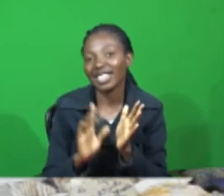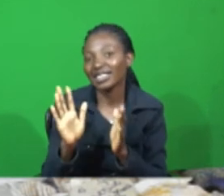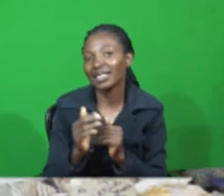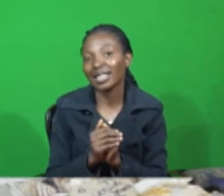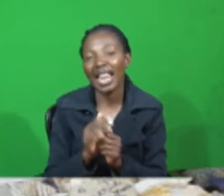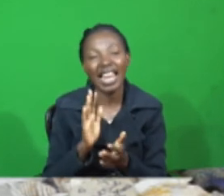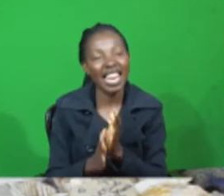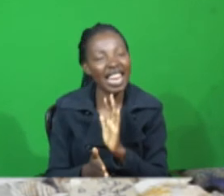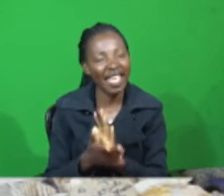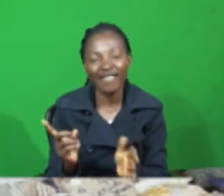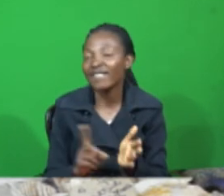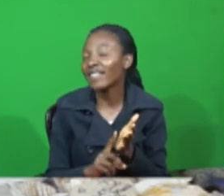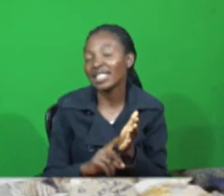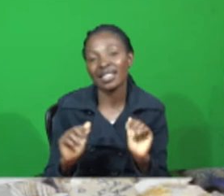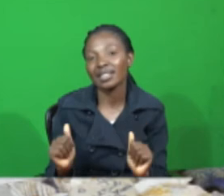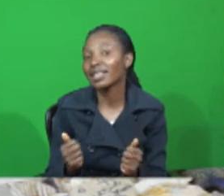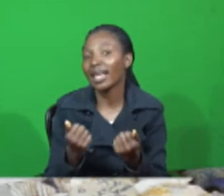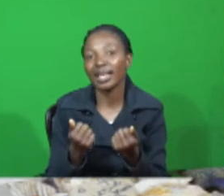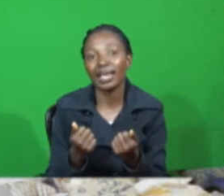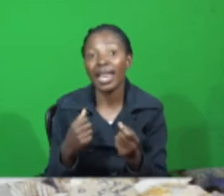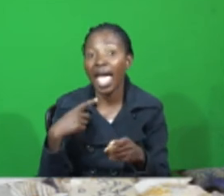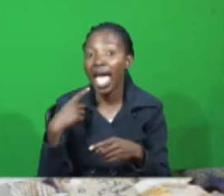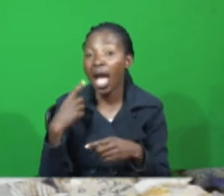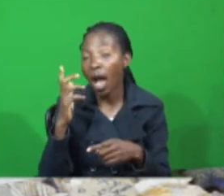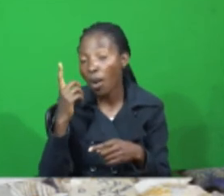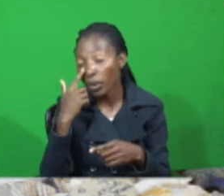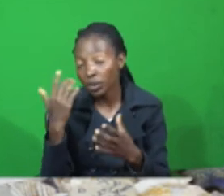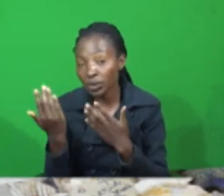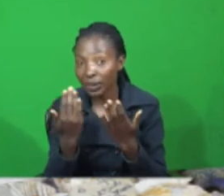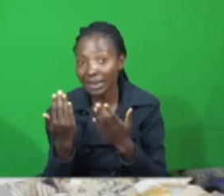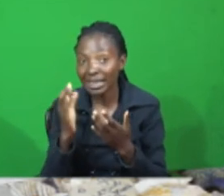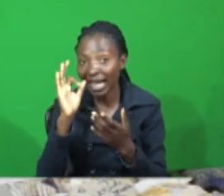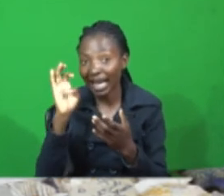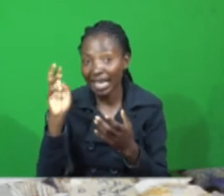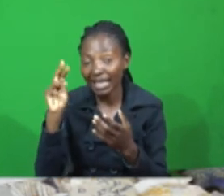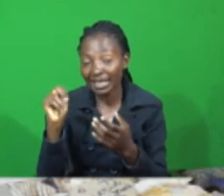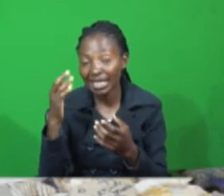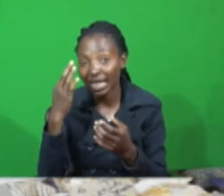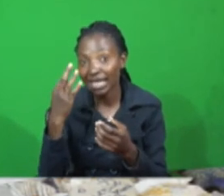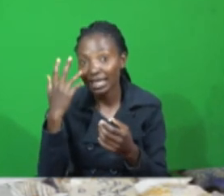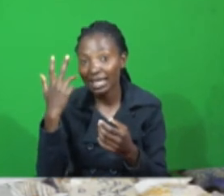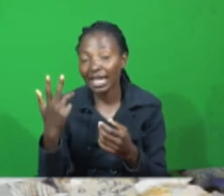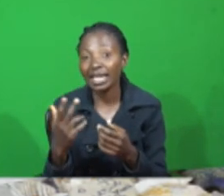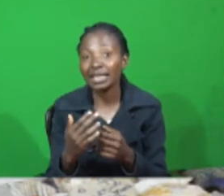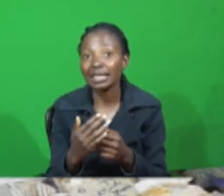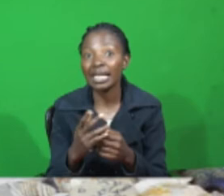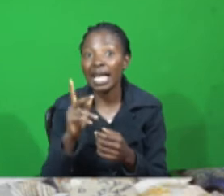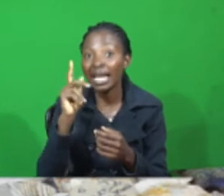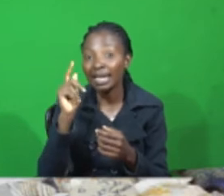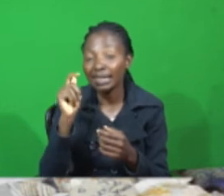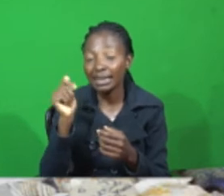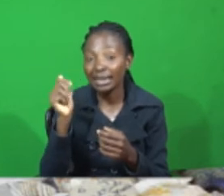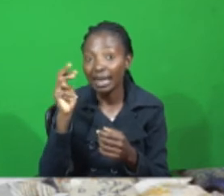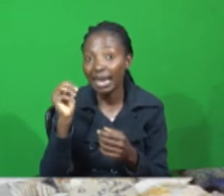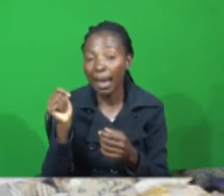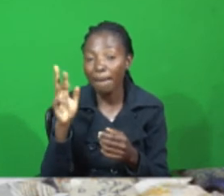Haana kuzomuziva zvakare. Kusvikira mukapedzisa ndima iyo kuna Genesis 38 muchaona kuti Tama akatozoita